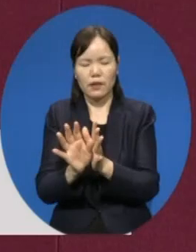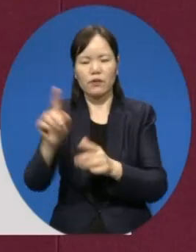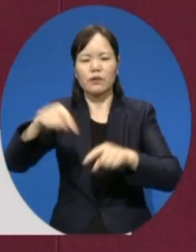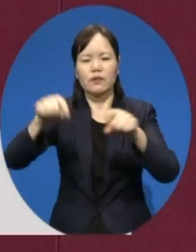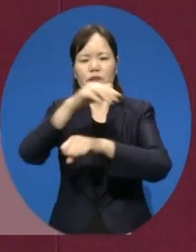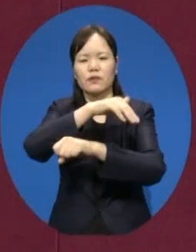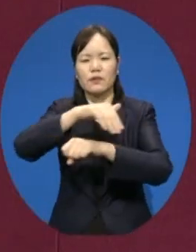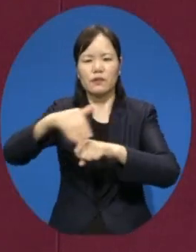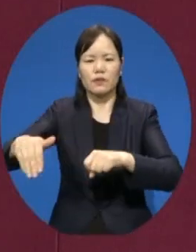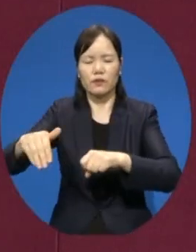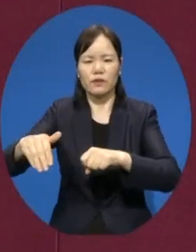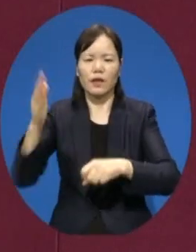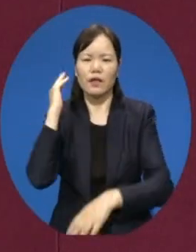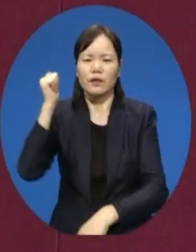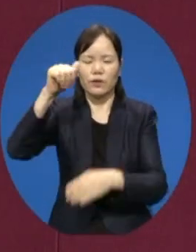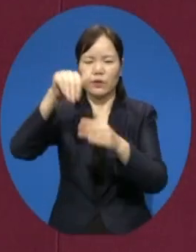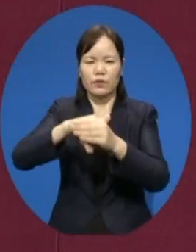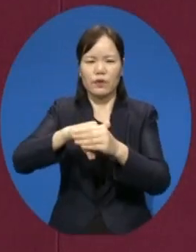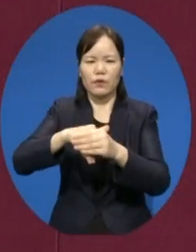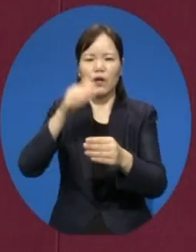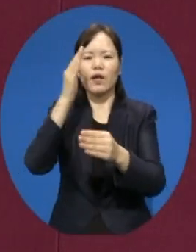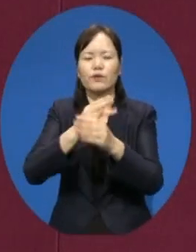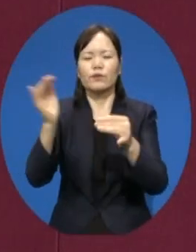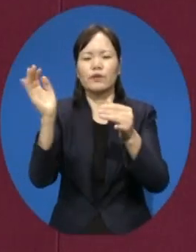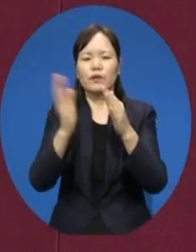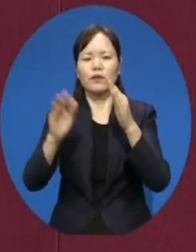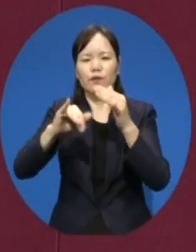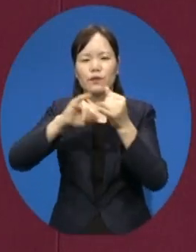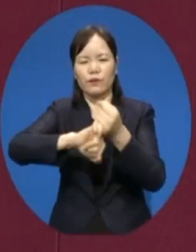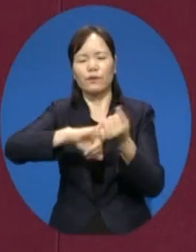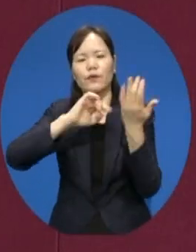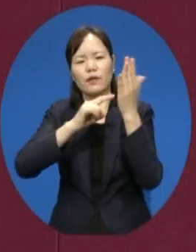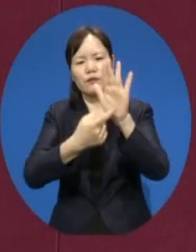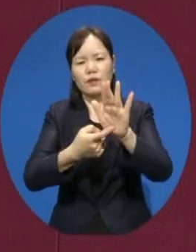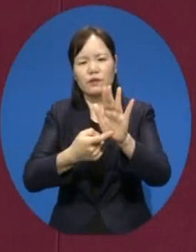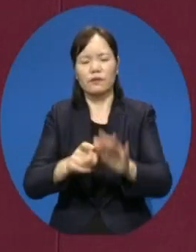그것을 대선의 핵심 공약으로 국민 여러분에게 제시할 것입니다.